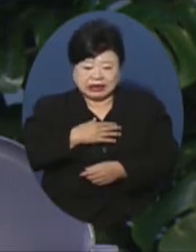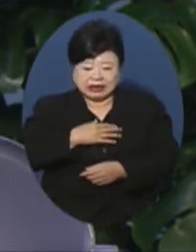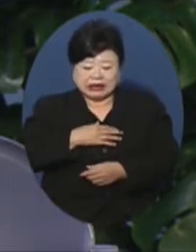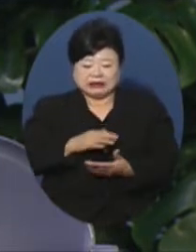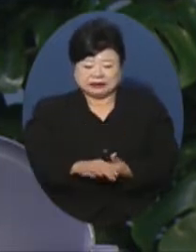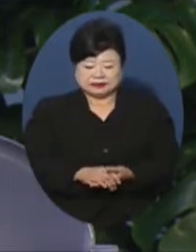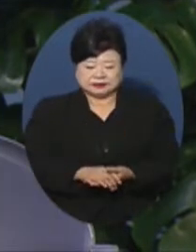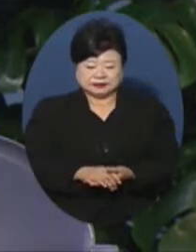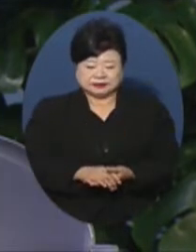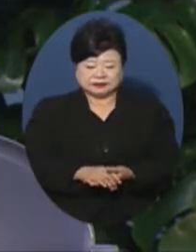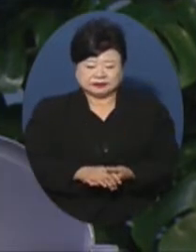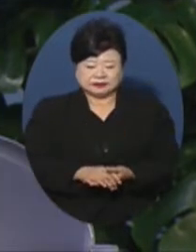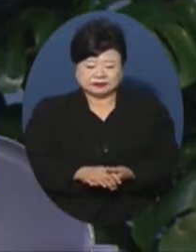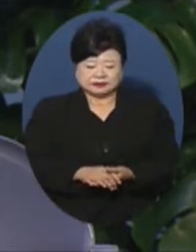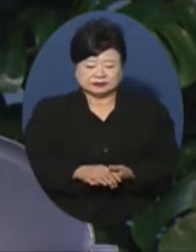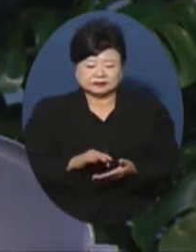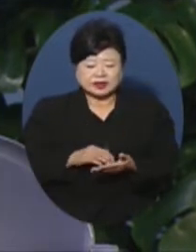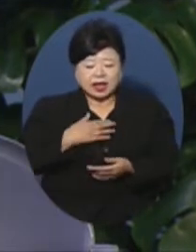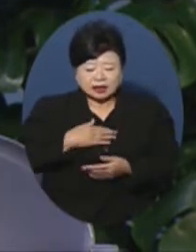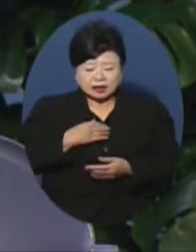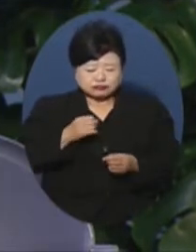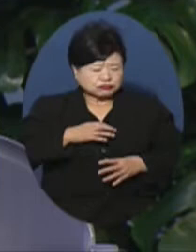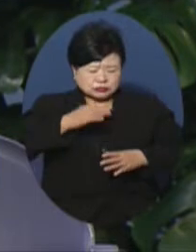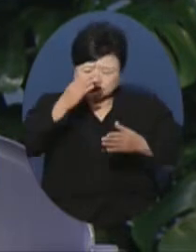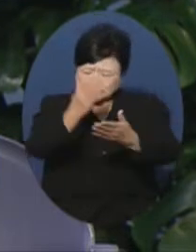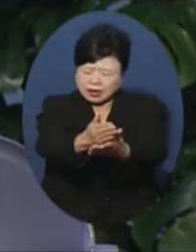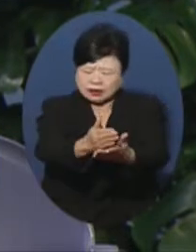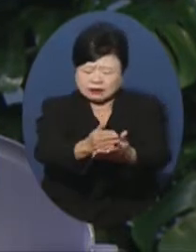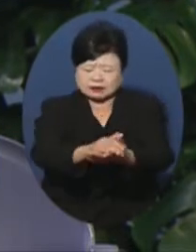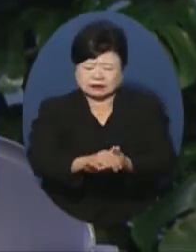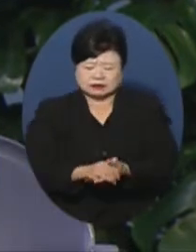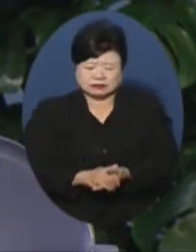너희에게는 머리기까지 다 세신 바 되었으니